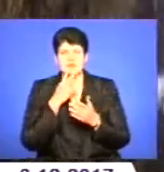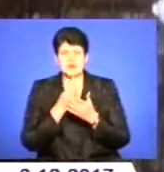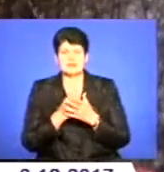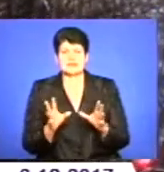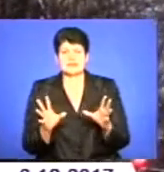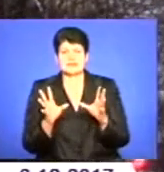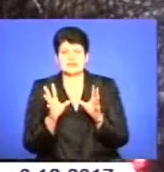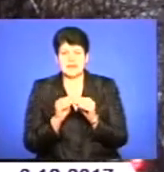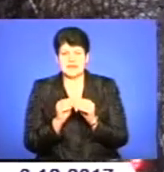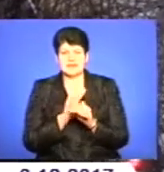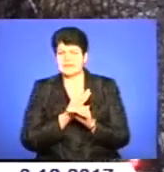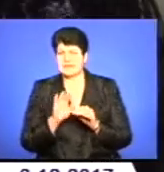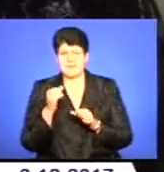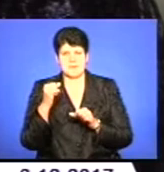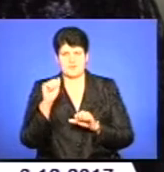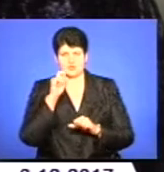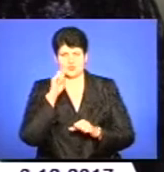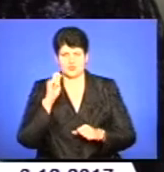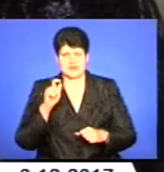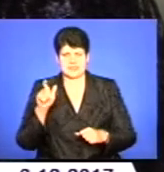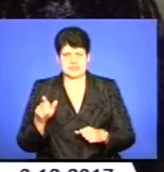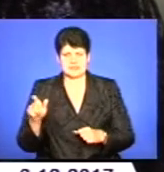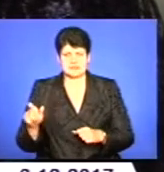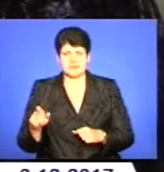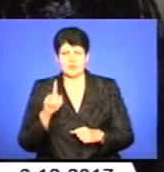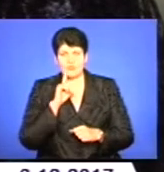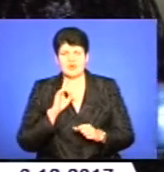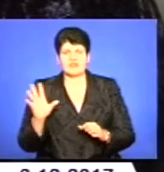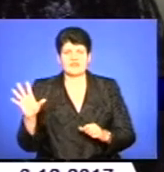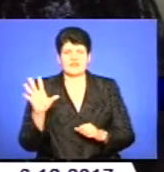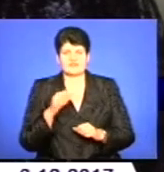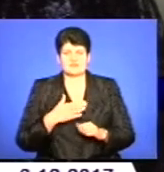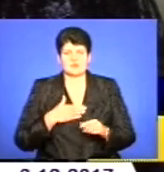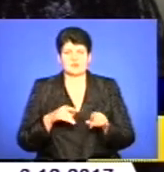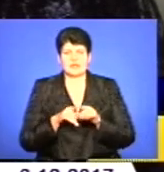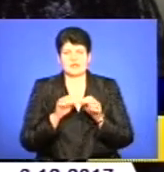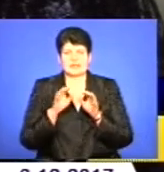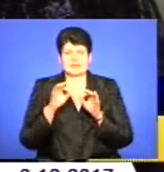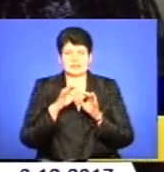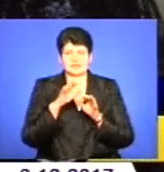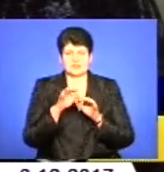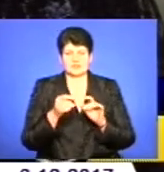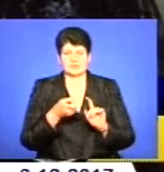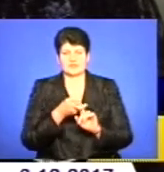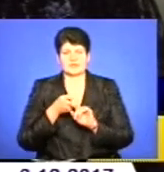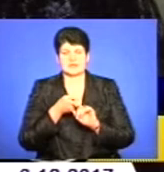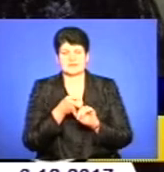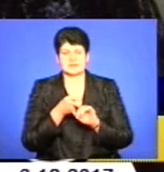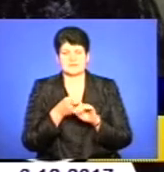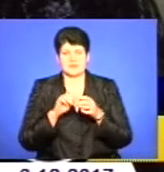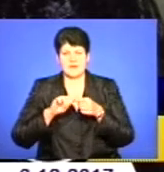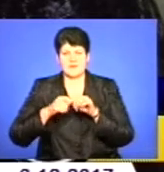непереможність українців, пояснює митець. Ми всі, допоки всі ми, як оті ниточки, між собою пов'язані міцними